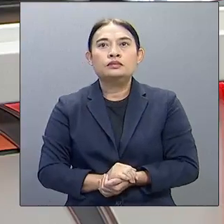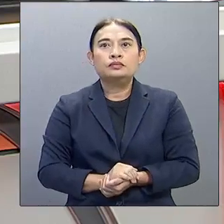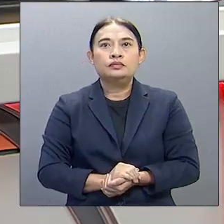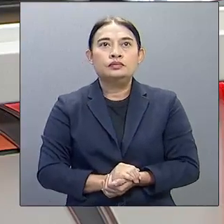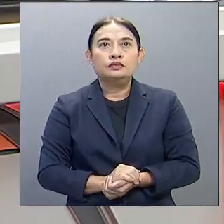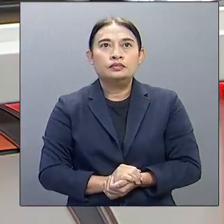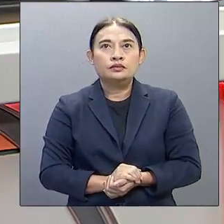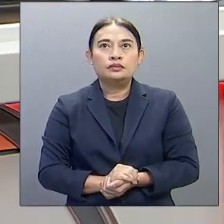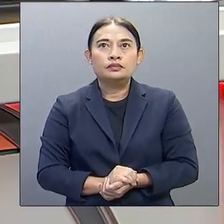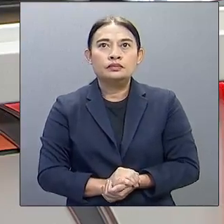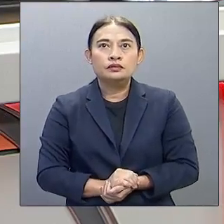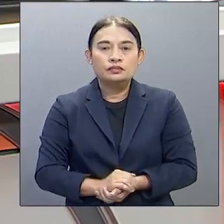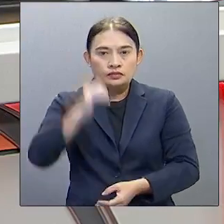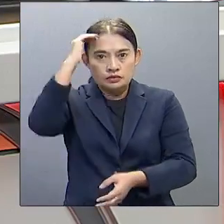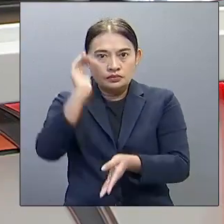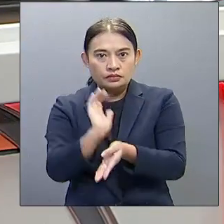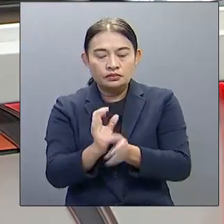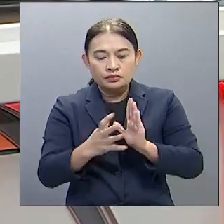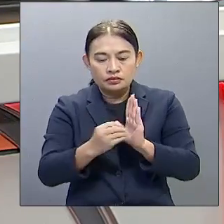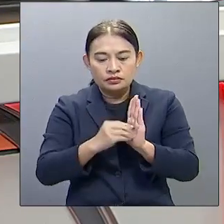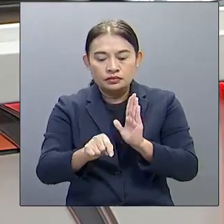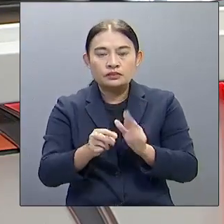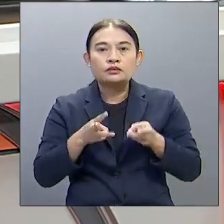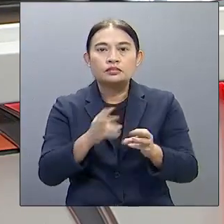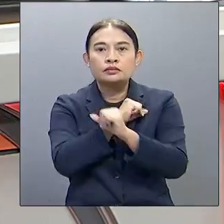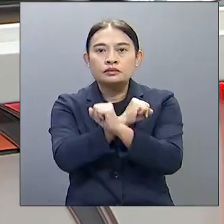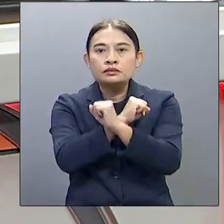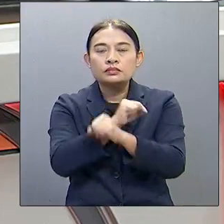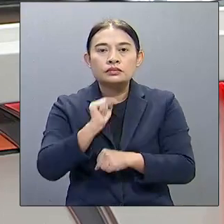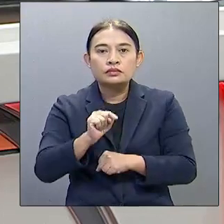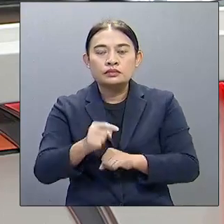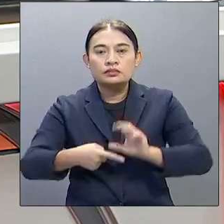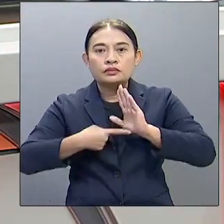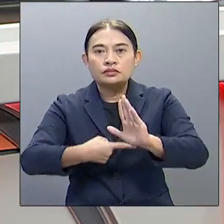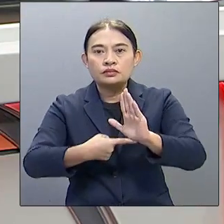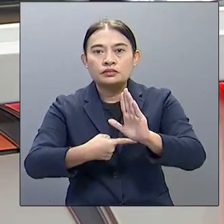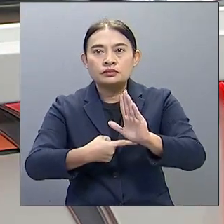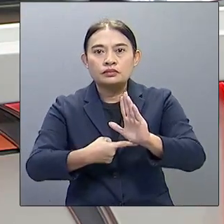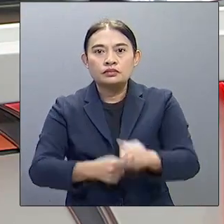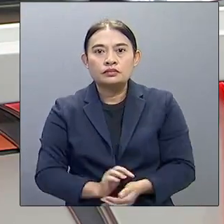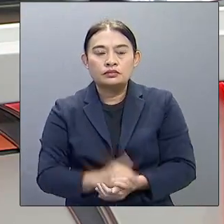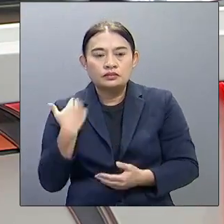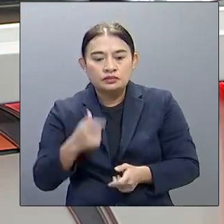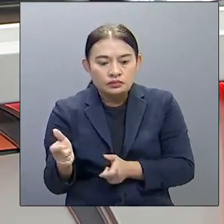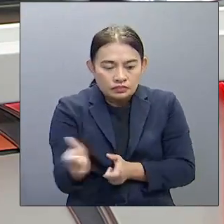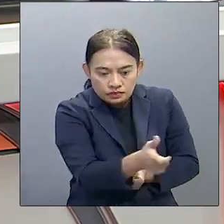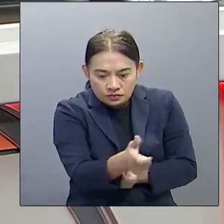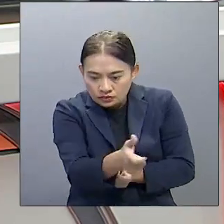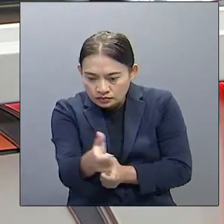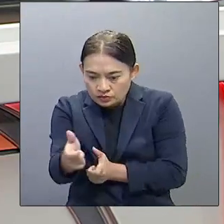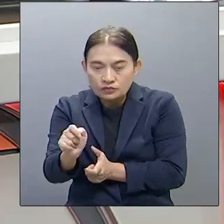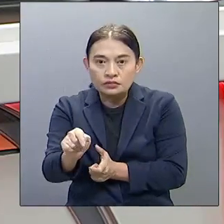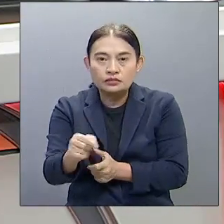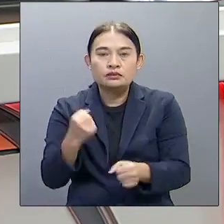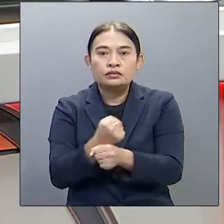ผู้ชมคะตำรวจเปิดอบรมและสาธิตวิธีการป้องกันตัวเหตุจำลองสถานการณ์หากมีการกราดยิงกันเกิดขึ้นนะคะเป็นการฝึก